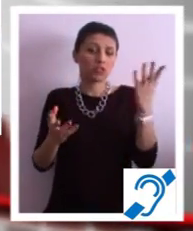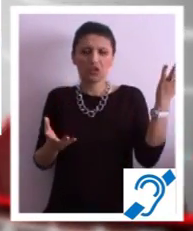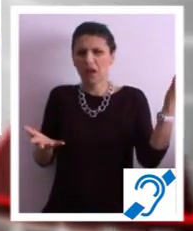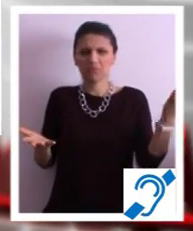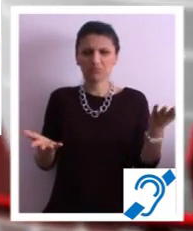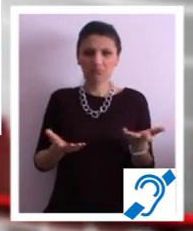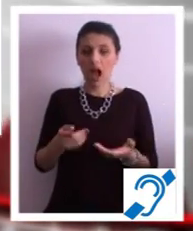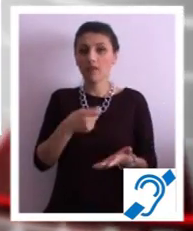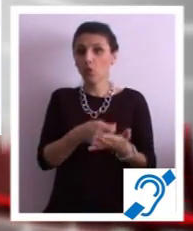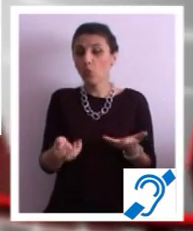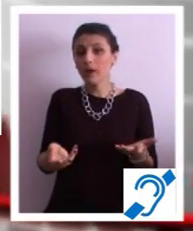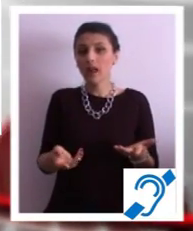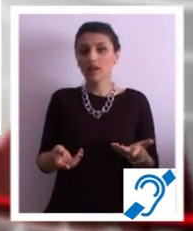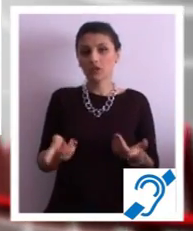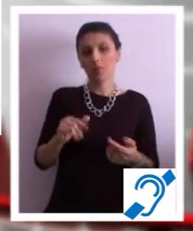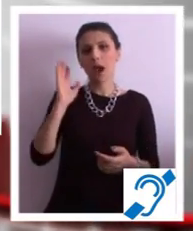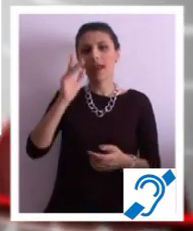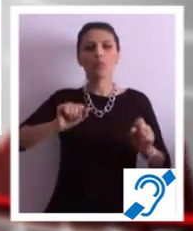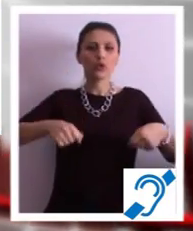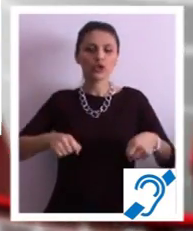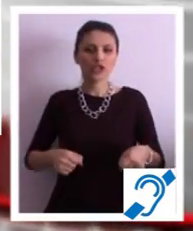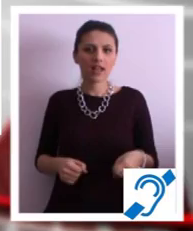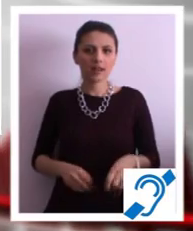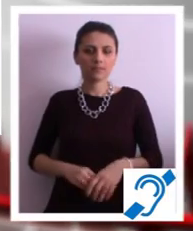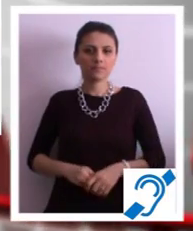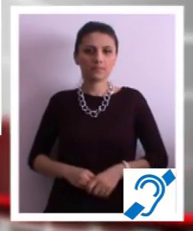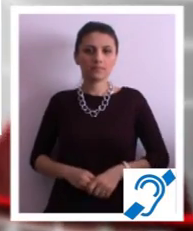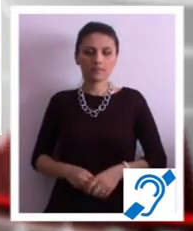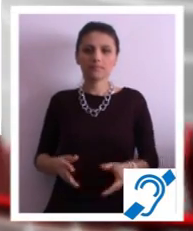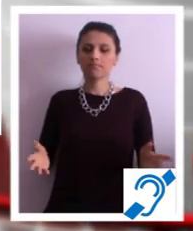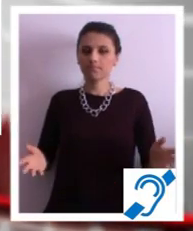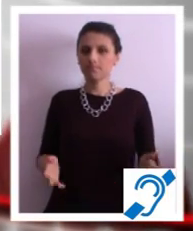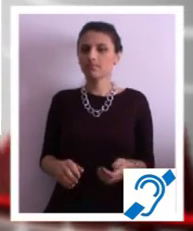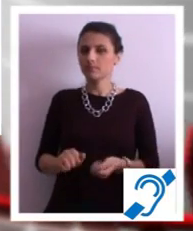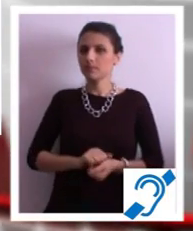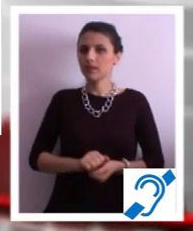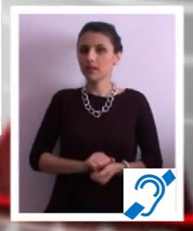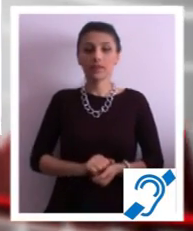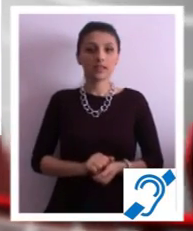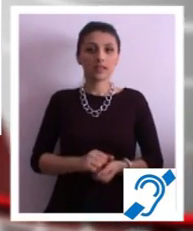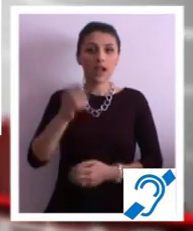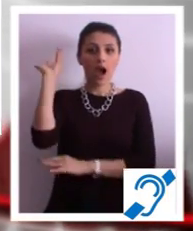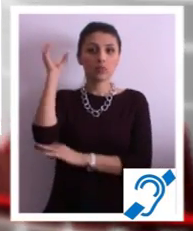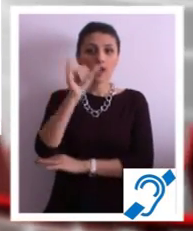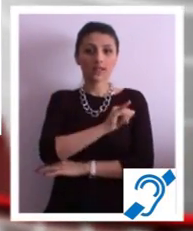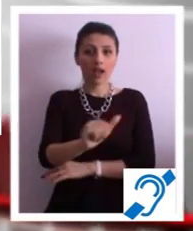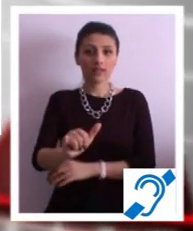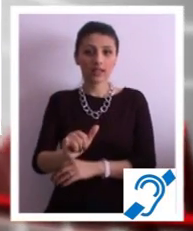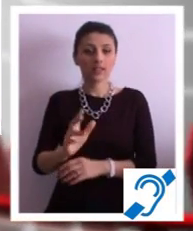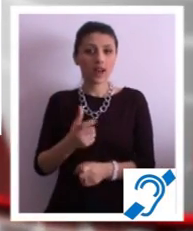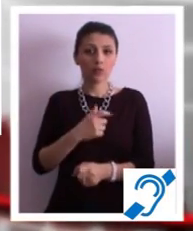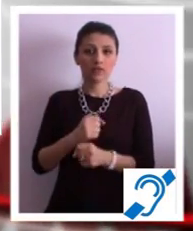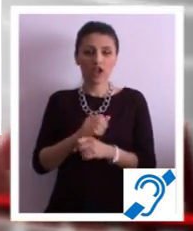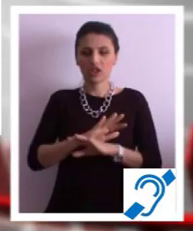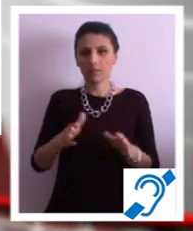injecție, nu știu, a venit cu autotren, a luat. Foaie de liniște. Echipajul medical sosit la fața locului nu a